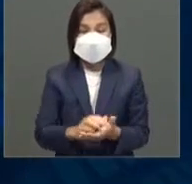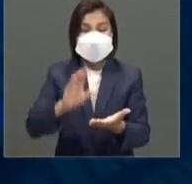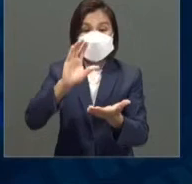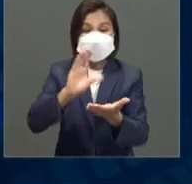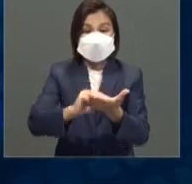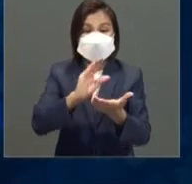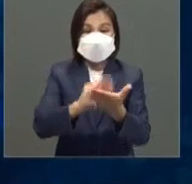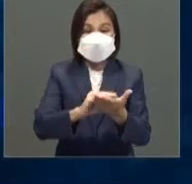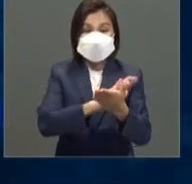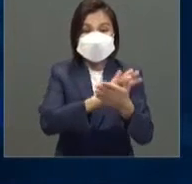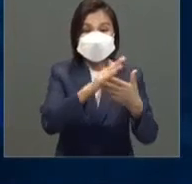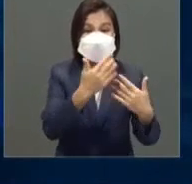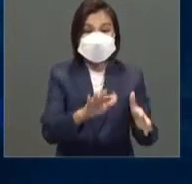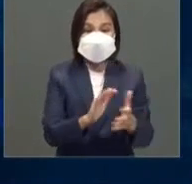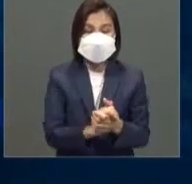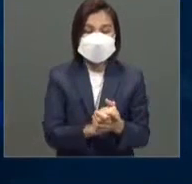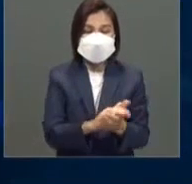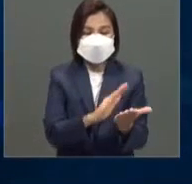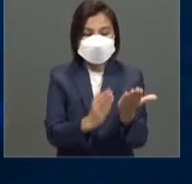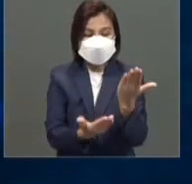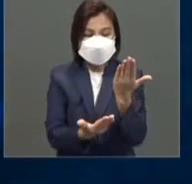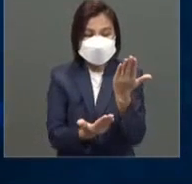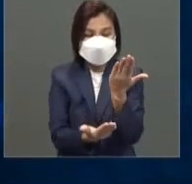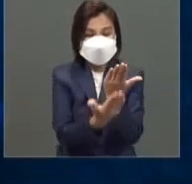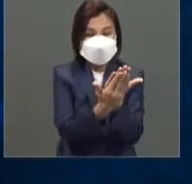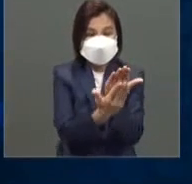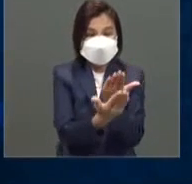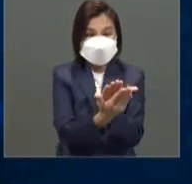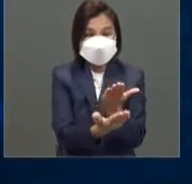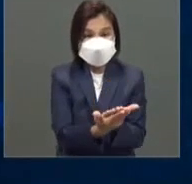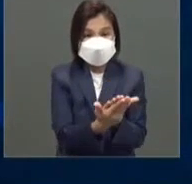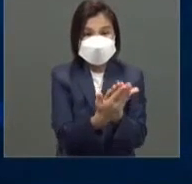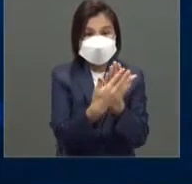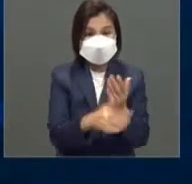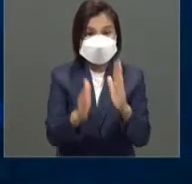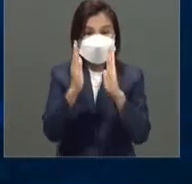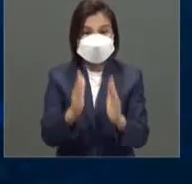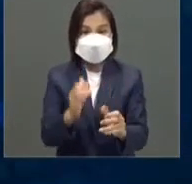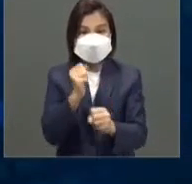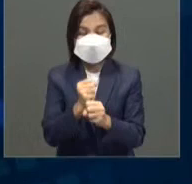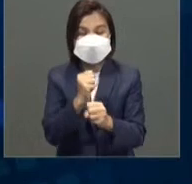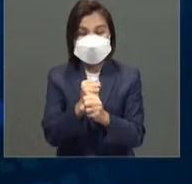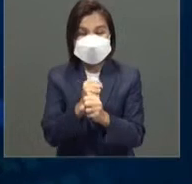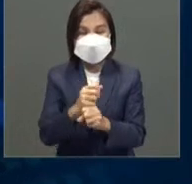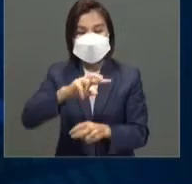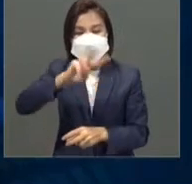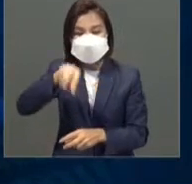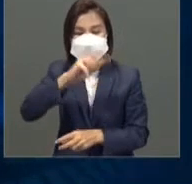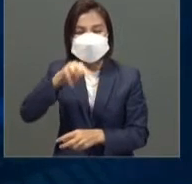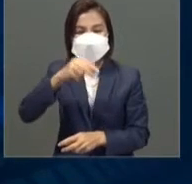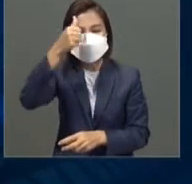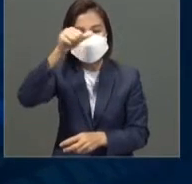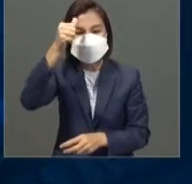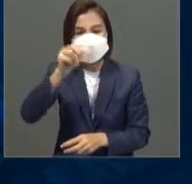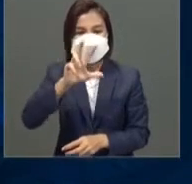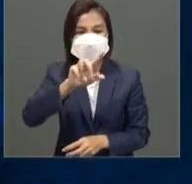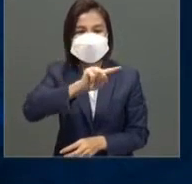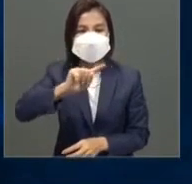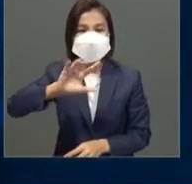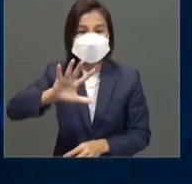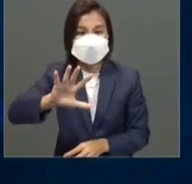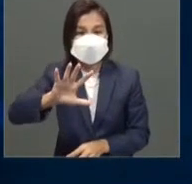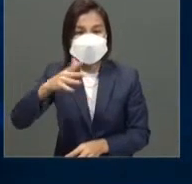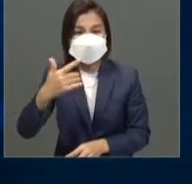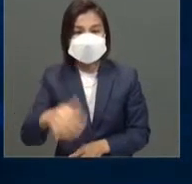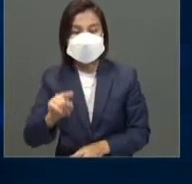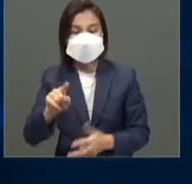อมมีไฟล์เอกสารที่ต้องแนบครบถ้วนนะครับเจ้าหน้าที่จะตรวจสอบอยู่ประมาณ 3-5 วันจากนั้นก็จะแจ้ง